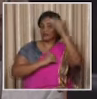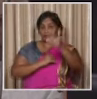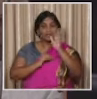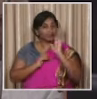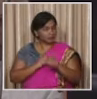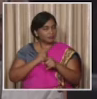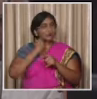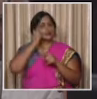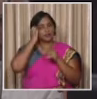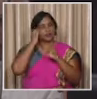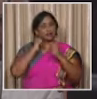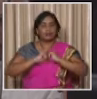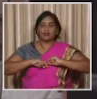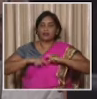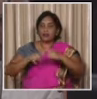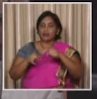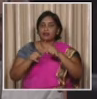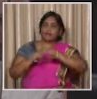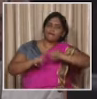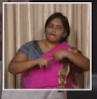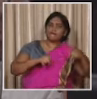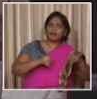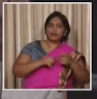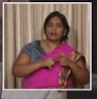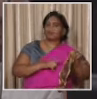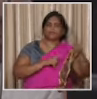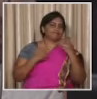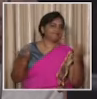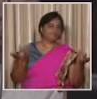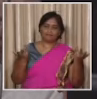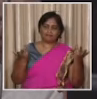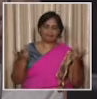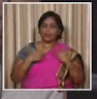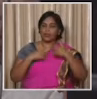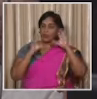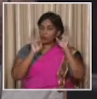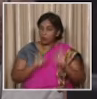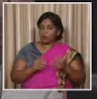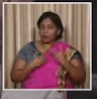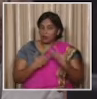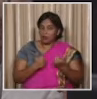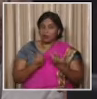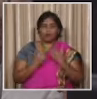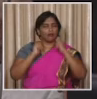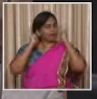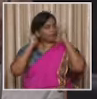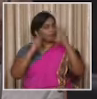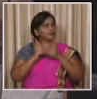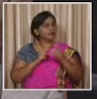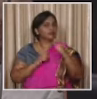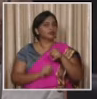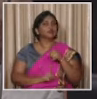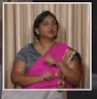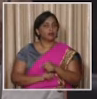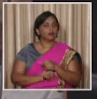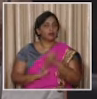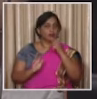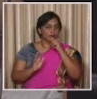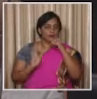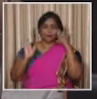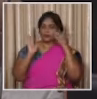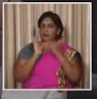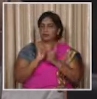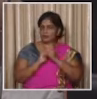ගන්නවද? මේ ගමන් මග හැර අන් ගමන් මගක් අපට නැහැ. අප මෙතෙක් ලබා ඇති සාර්ථකත්වය මගින් ඒ බව සනාථ